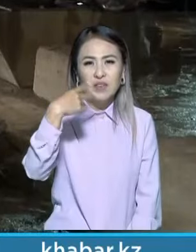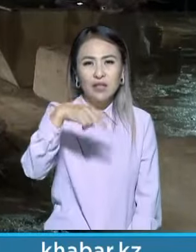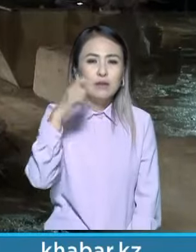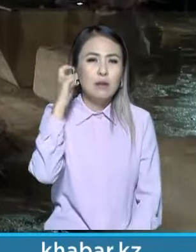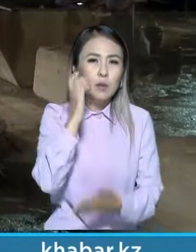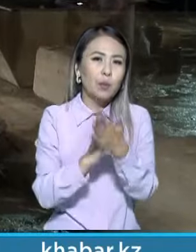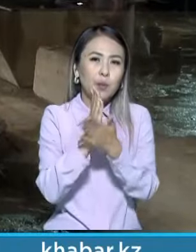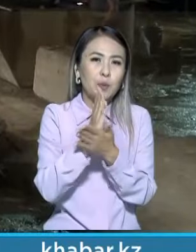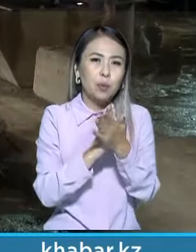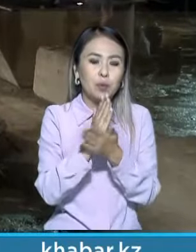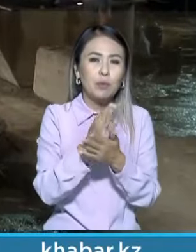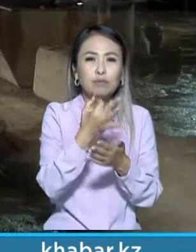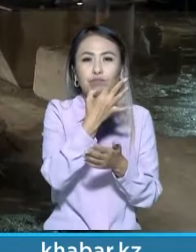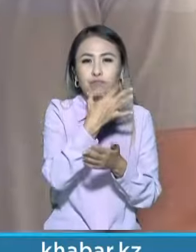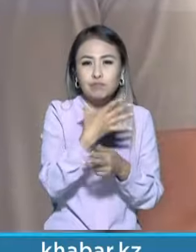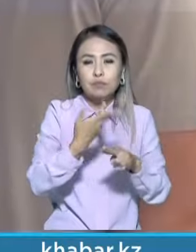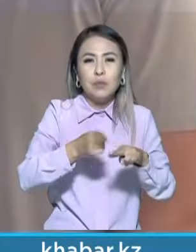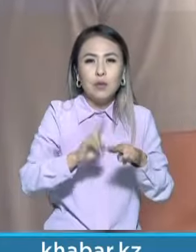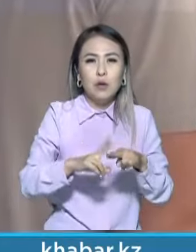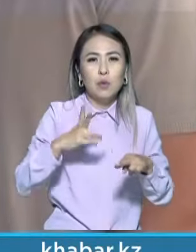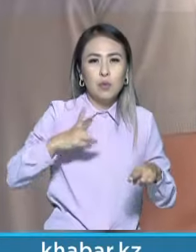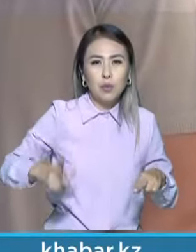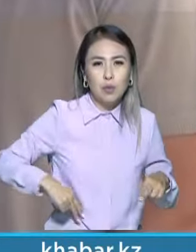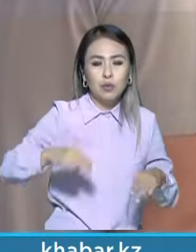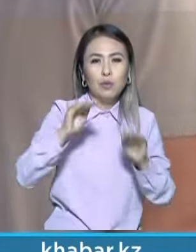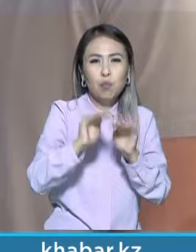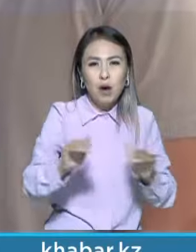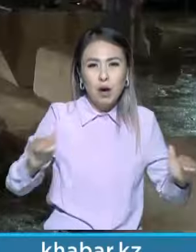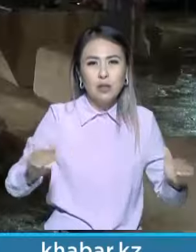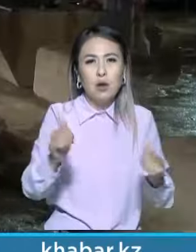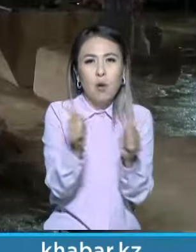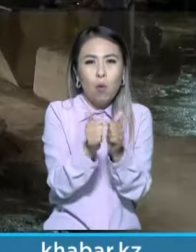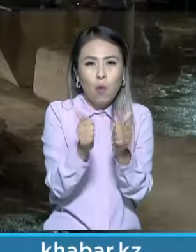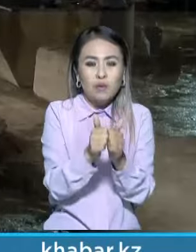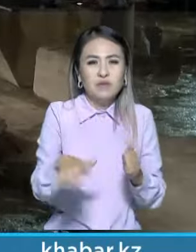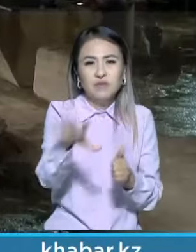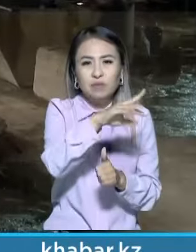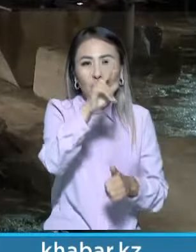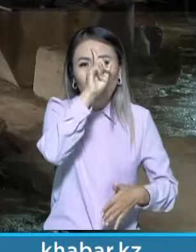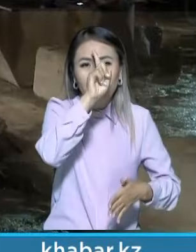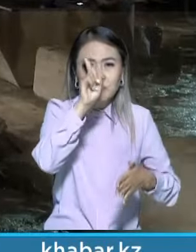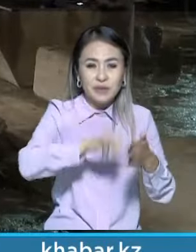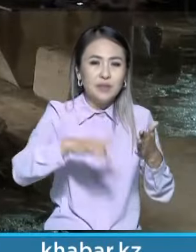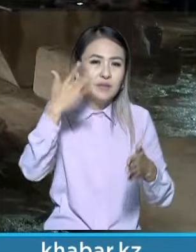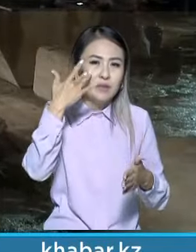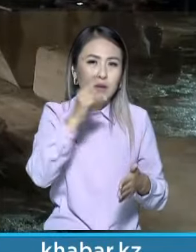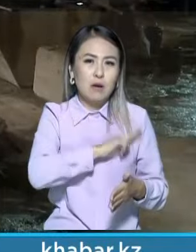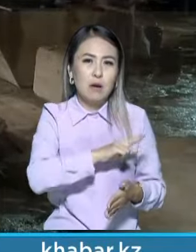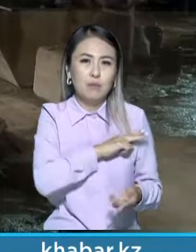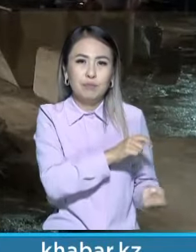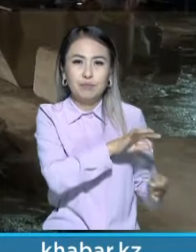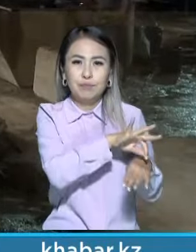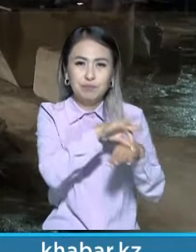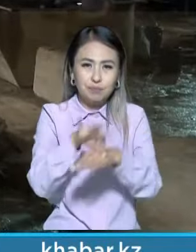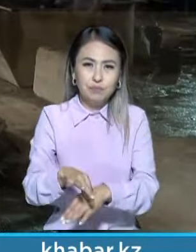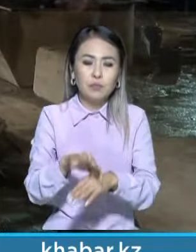деді. Жұмыс ұнаған екен, өзінің банағы қыздарын, бала-шағаларын, көршілерін банағы сенімді болған екен, соны тартып отыр бізге. Біз